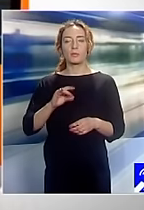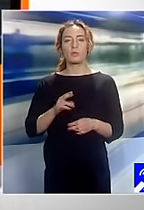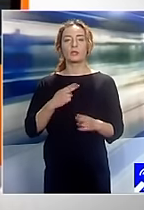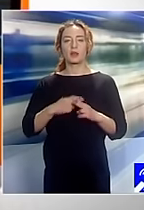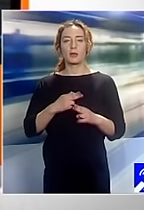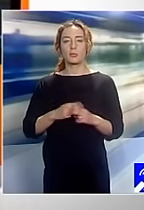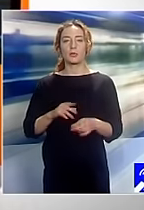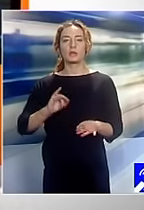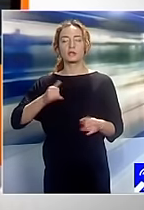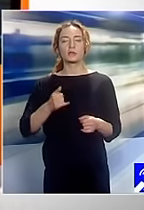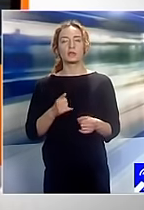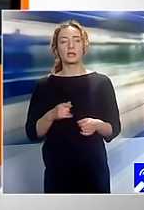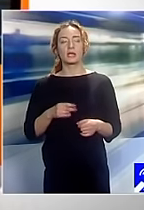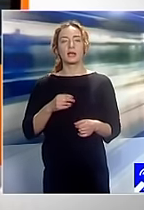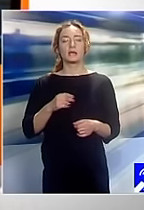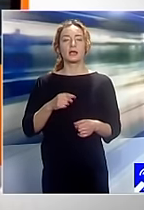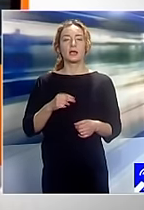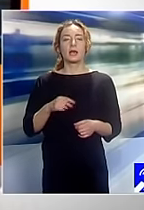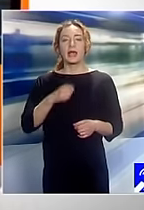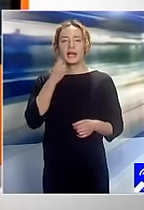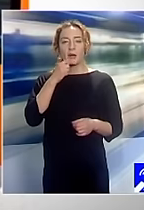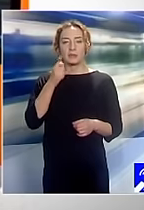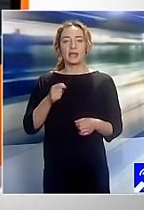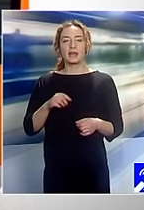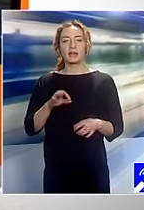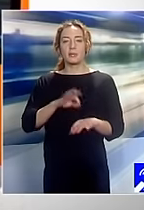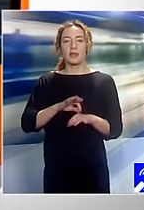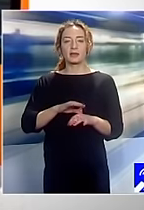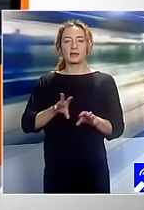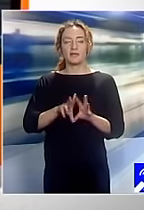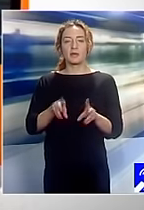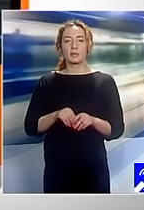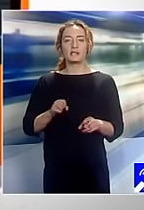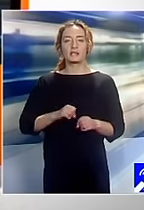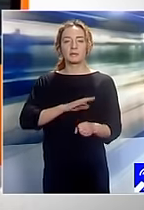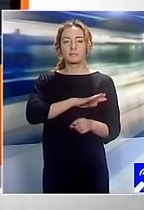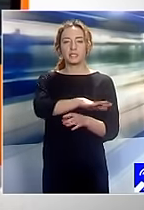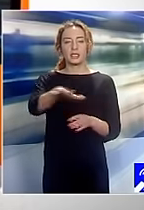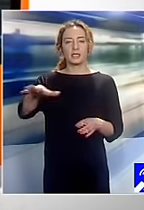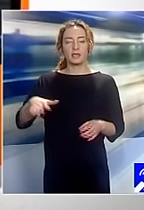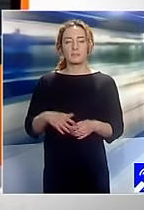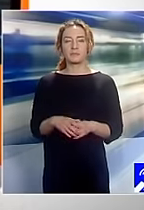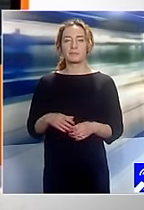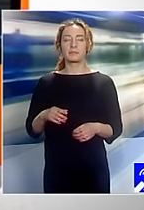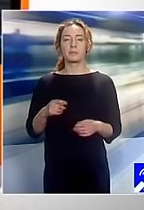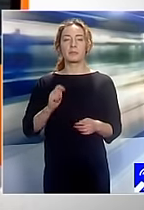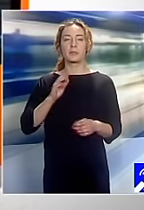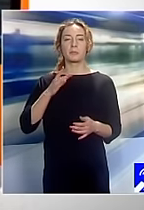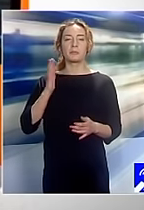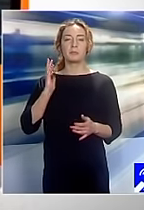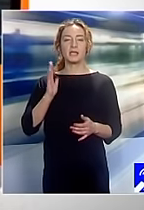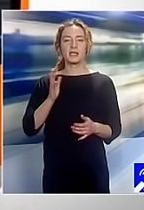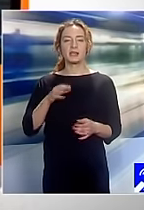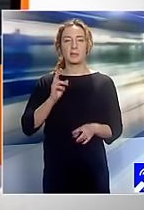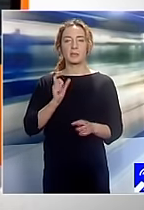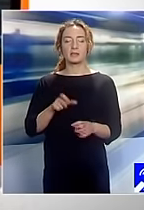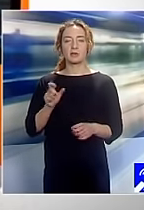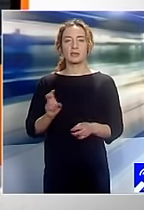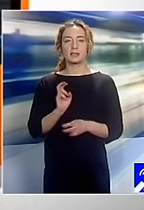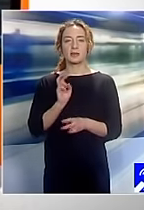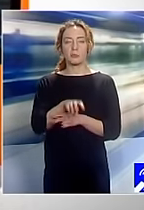cabinetele medicilor de familie sunt supraaglomerate. La Cluj, mii de persoane s-au prezentat la doctor în ultimele două săptămâni